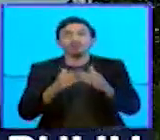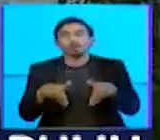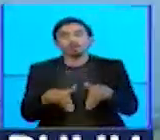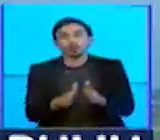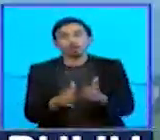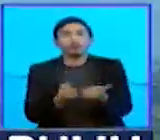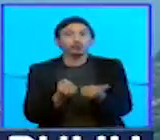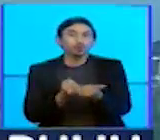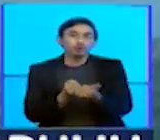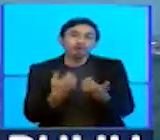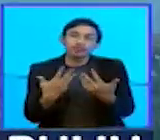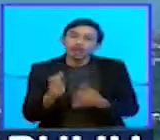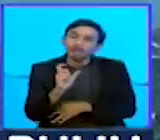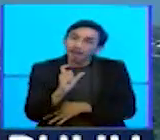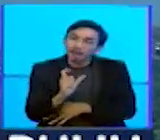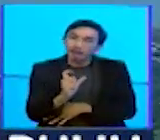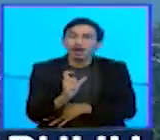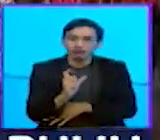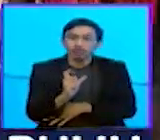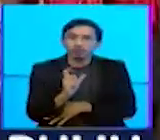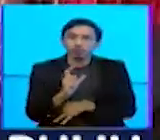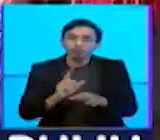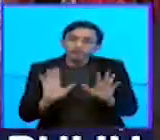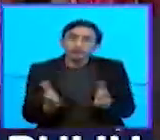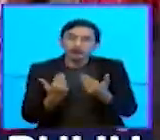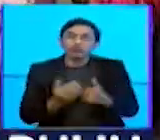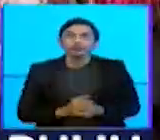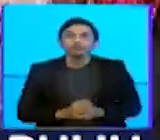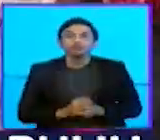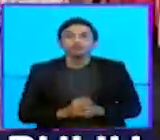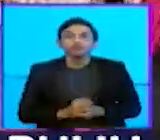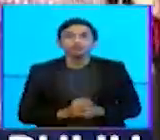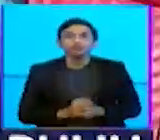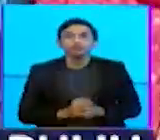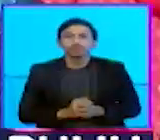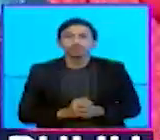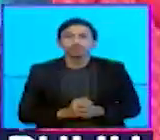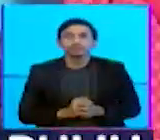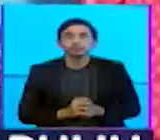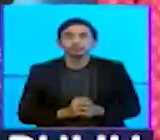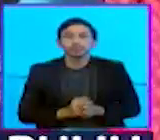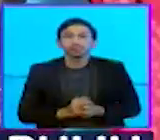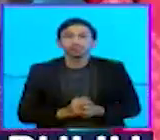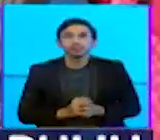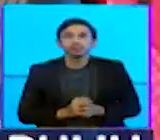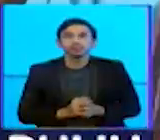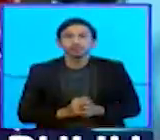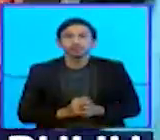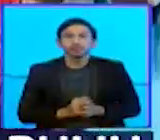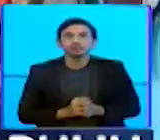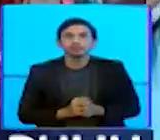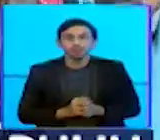sebagai langkah strategis untuk kebangkitan pariwisata tanah air. Hal tersebut disampaikan Menteri Pariwisata dan Ekonomi